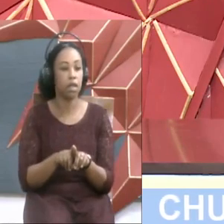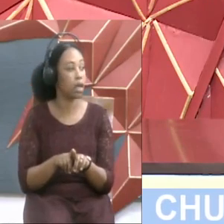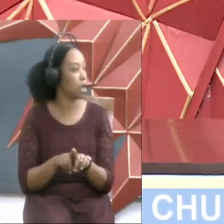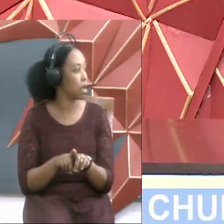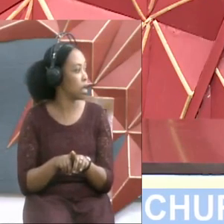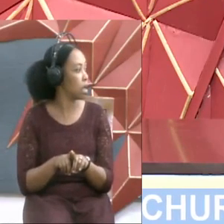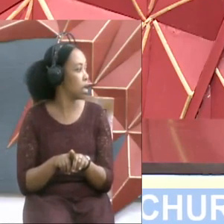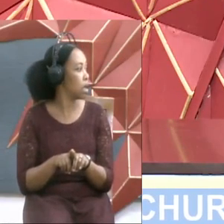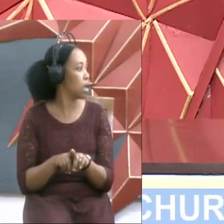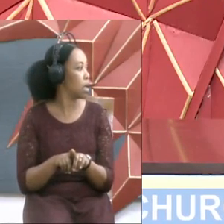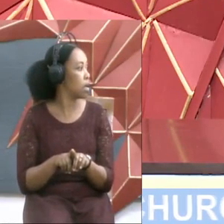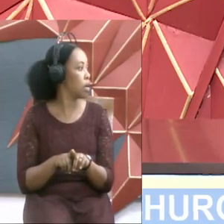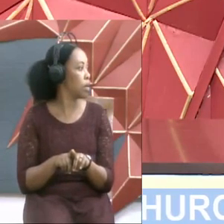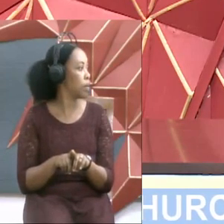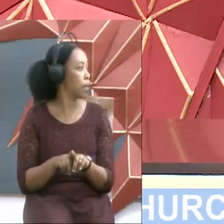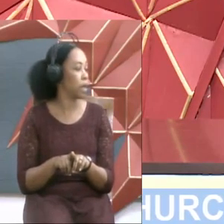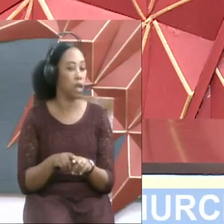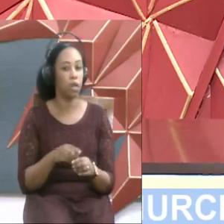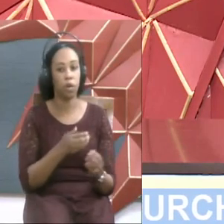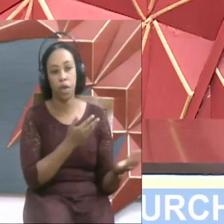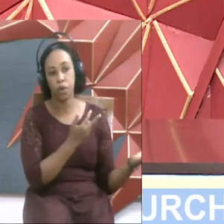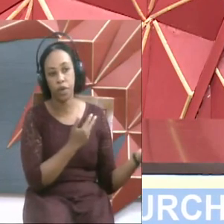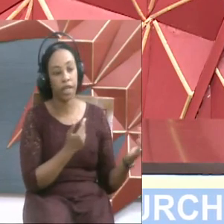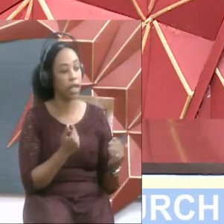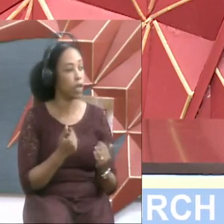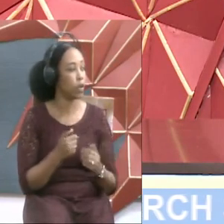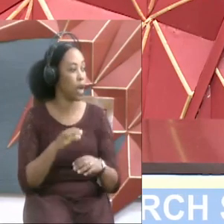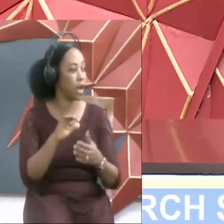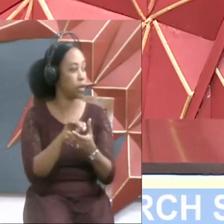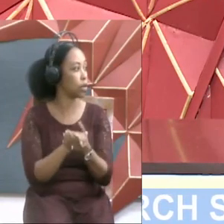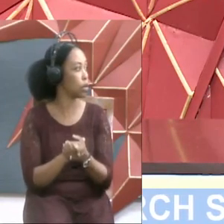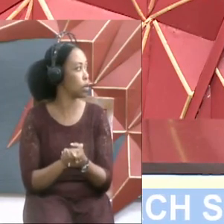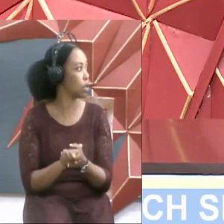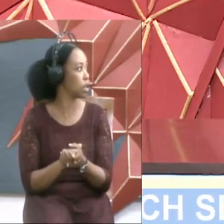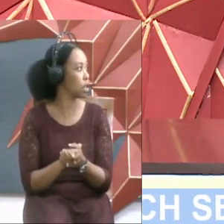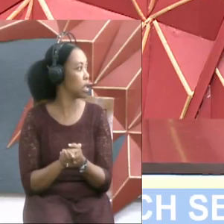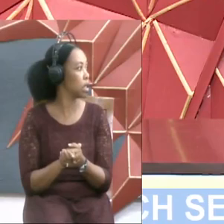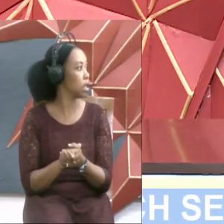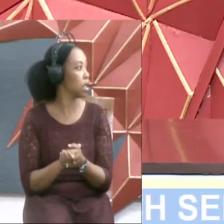l'Assemblée de Mouravia. Il peut s'approcher ici pour vous saluer.